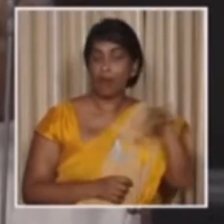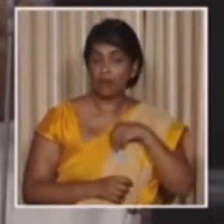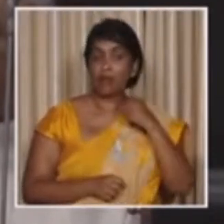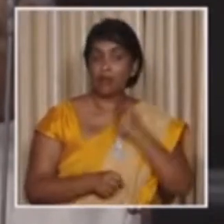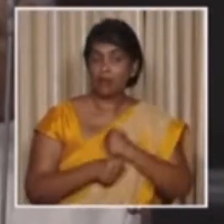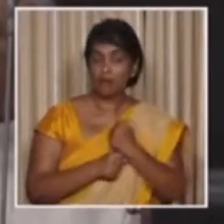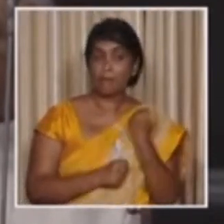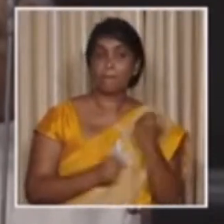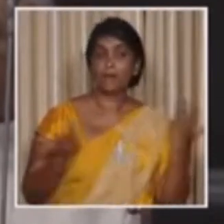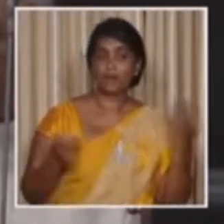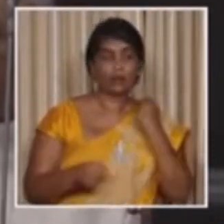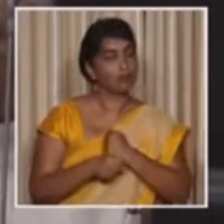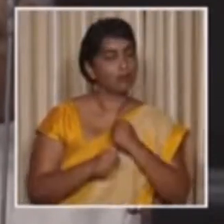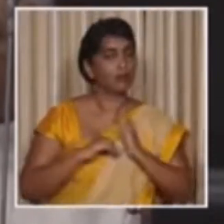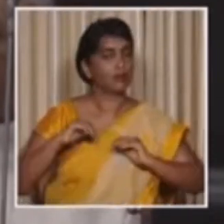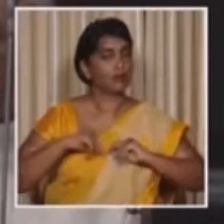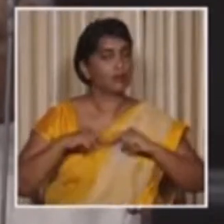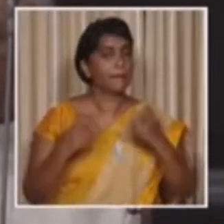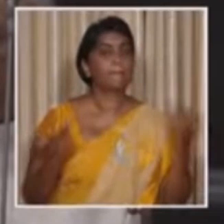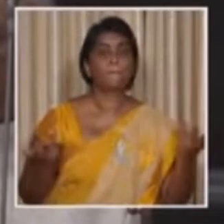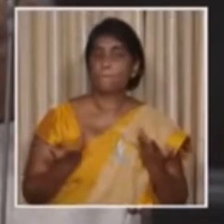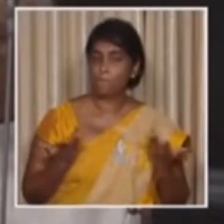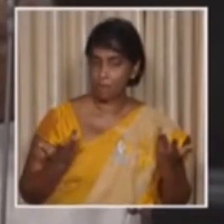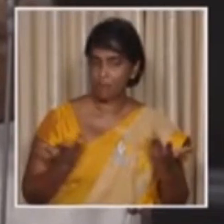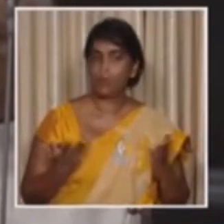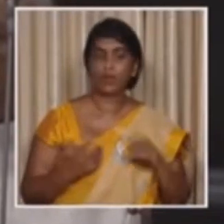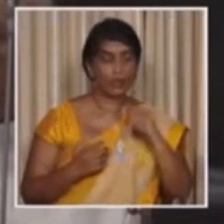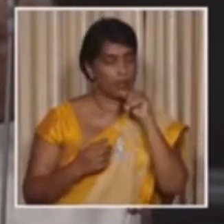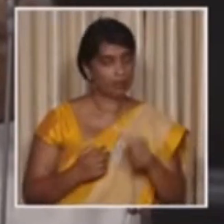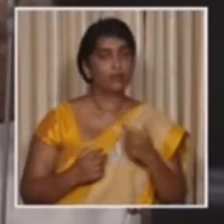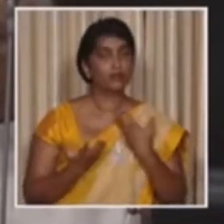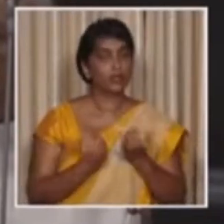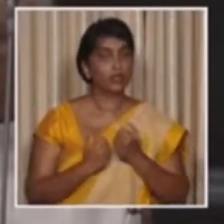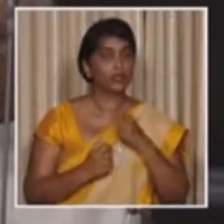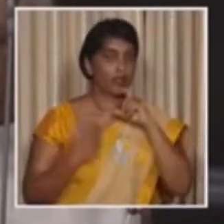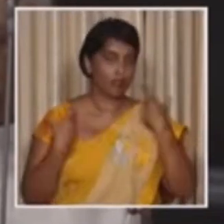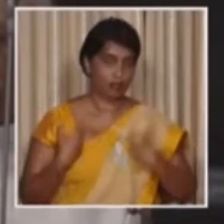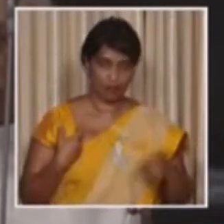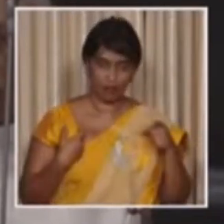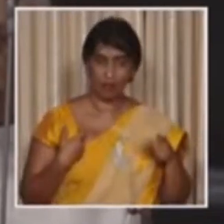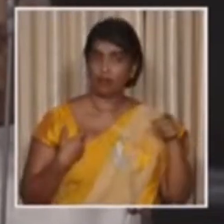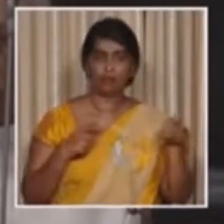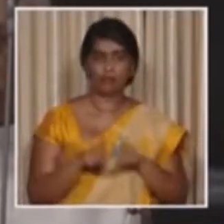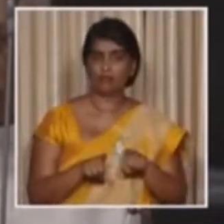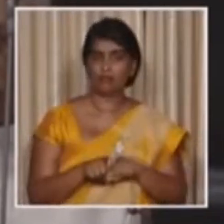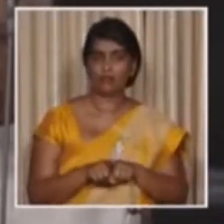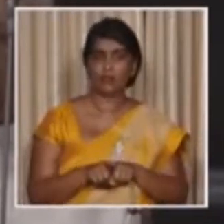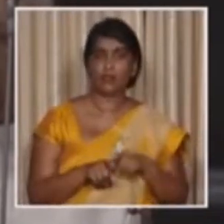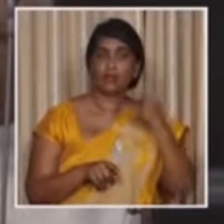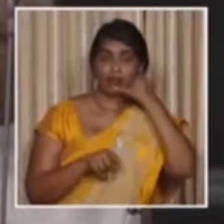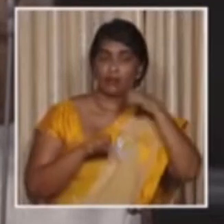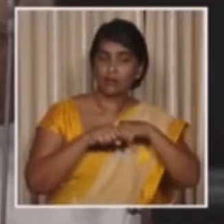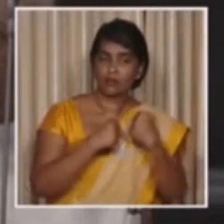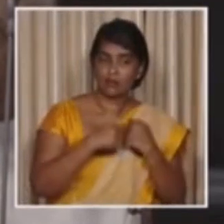ආණ්ඩුවට බලයක් නැහැ, මේ ආණ්ඩුව ක්‍රියාත්මක කරන්න බෑ. ඇත්ත වශයෙන්ම ගත්තේ නීතිඥයෙක්. ඊට වඩා හොඳයි මේ සජබේ